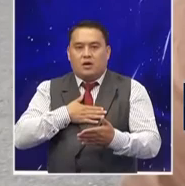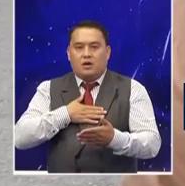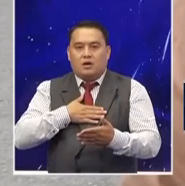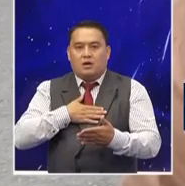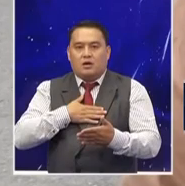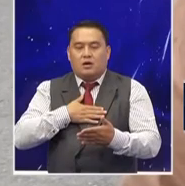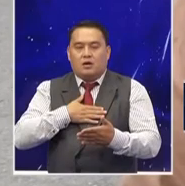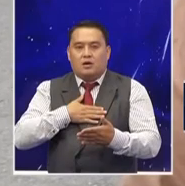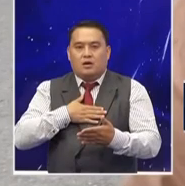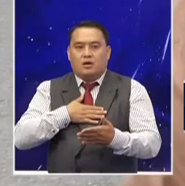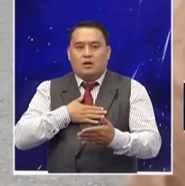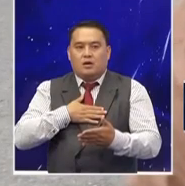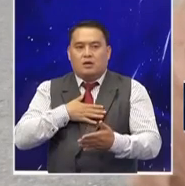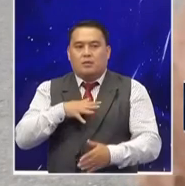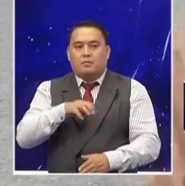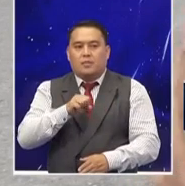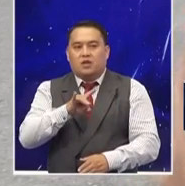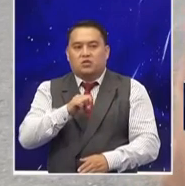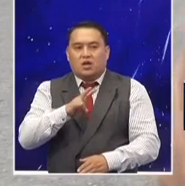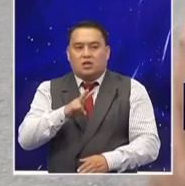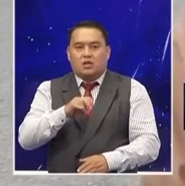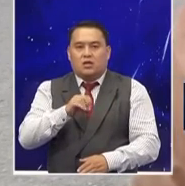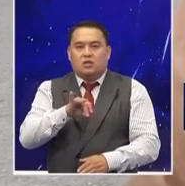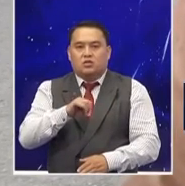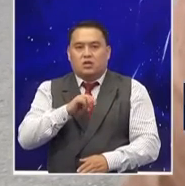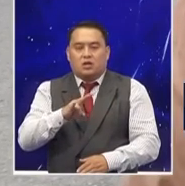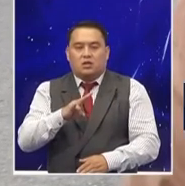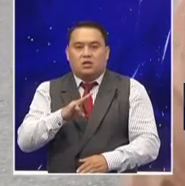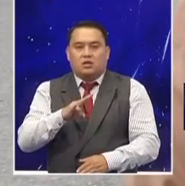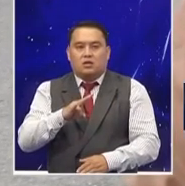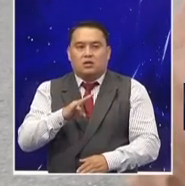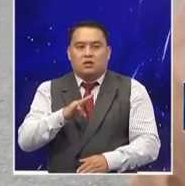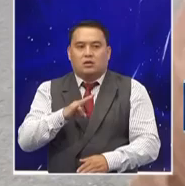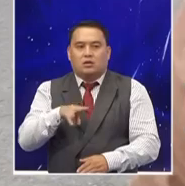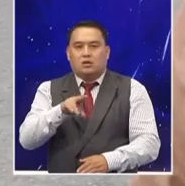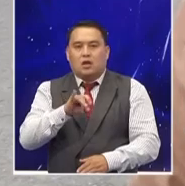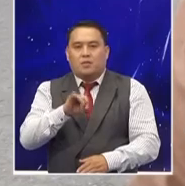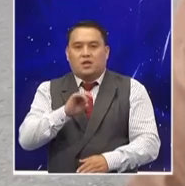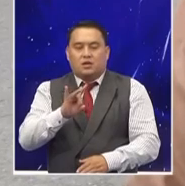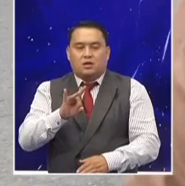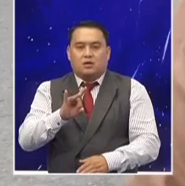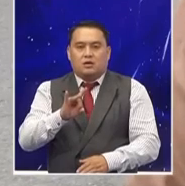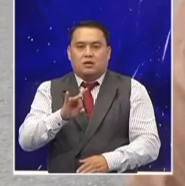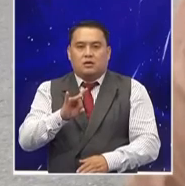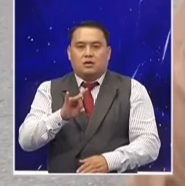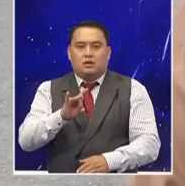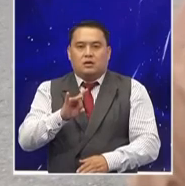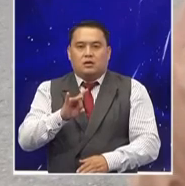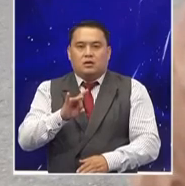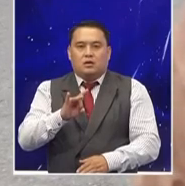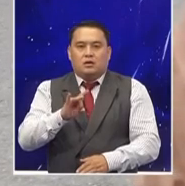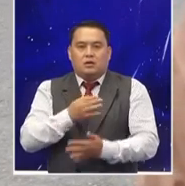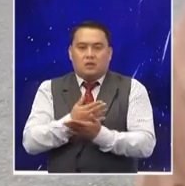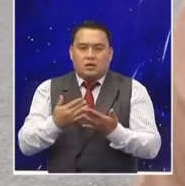так нашу модель иль джан сада житомир еще